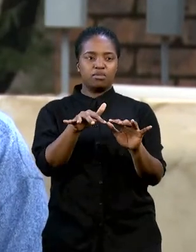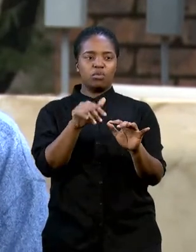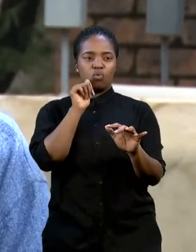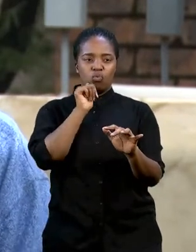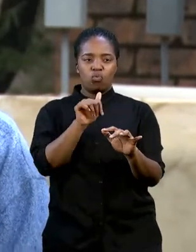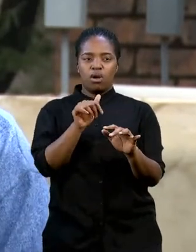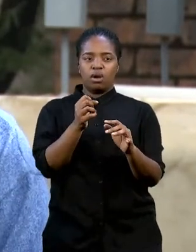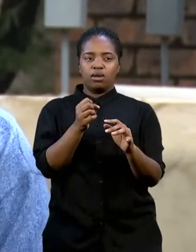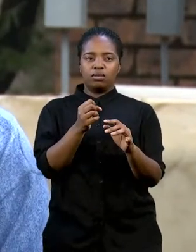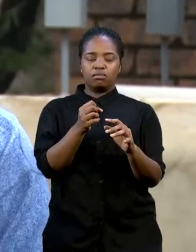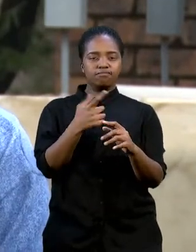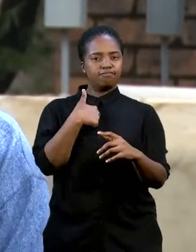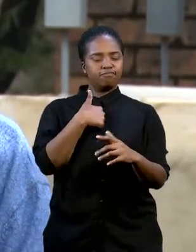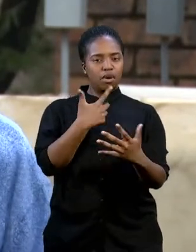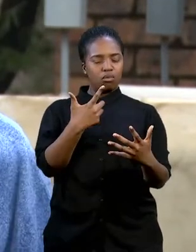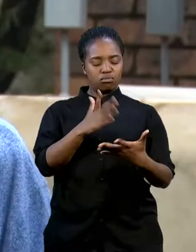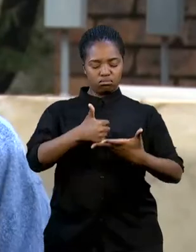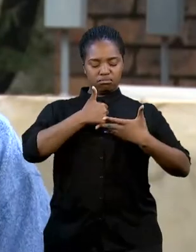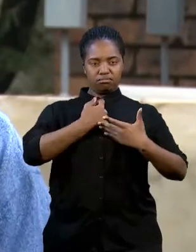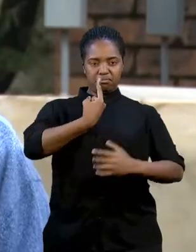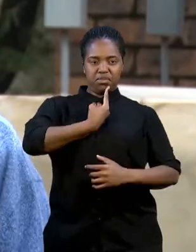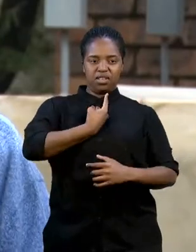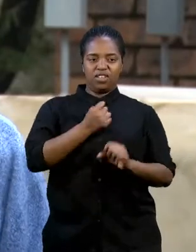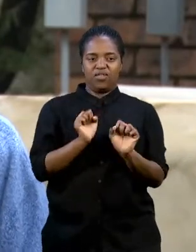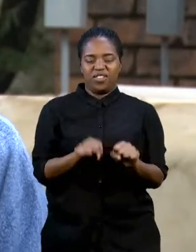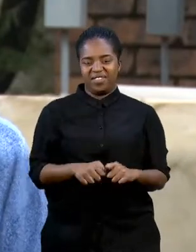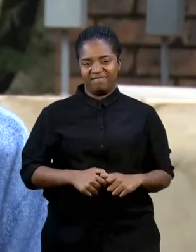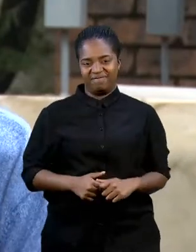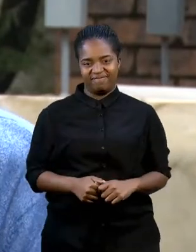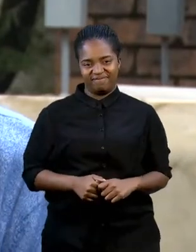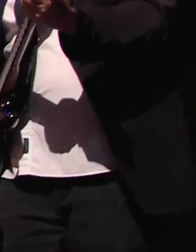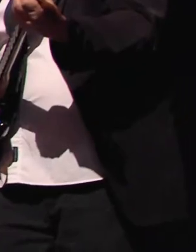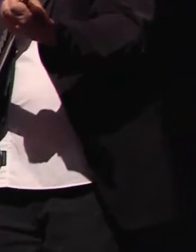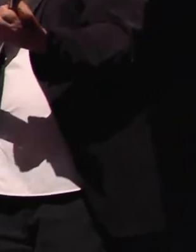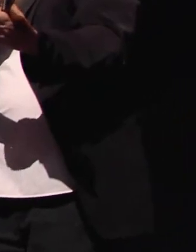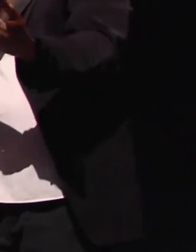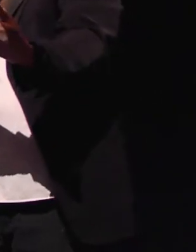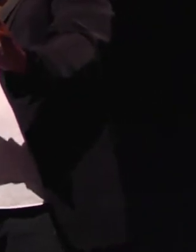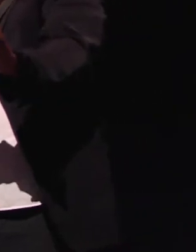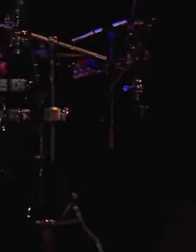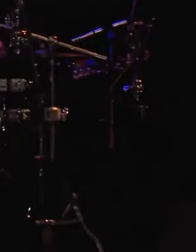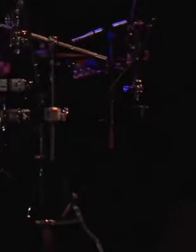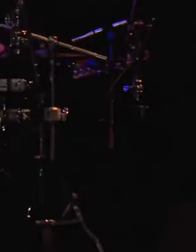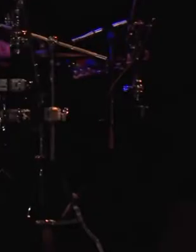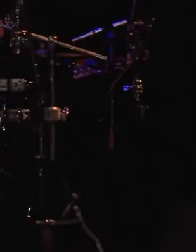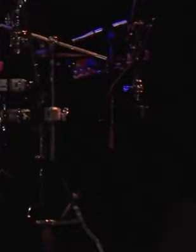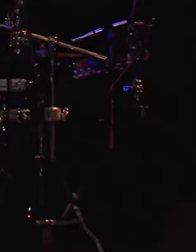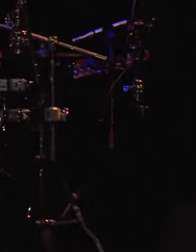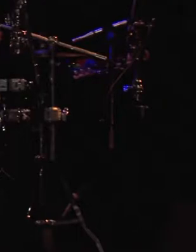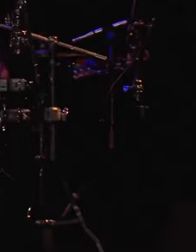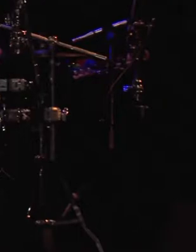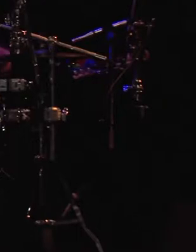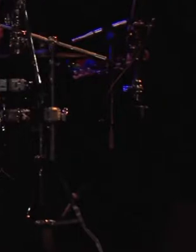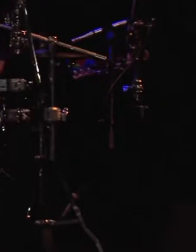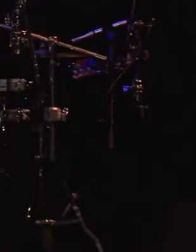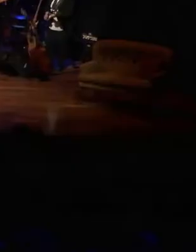word. So ek gebruik musiek as 'n tool om myself aan mense voor te stel. and I honor